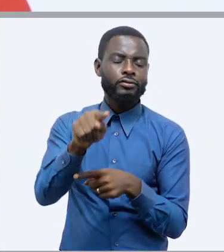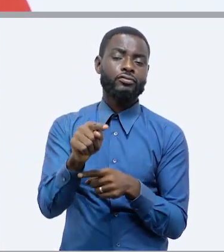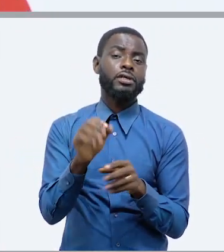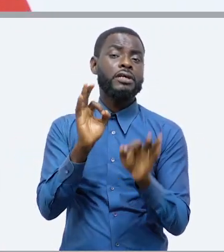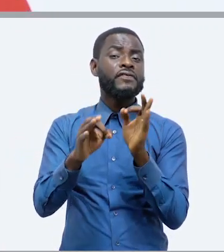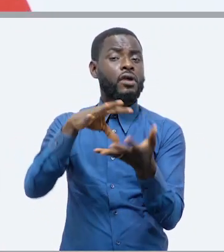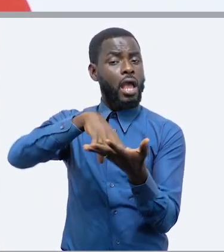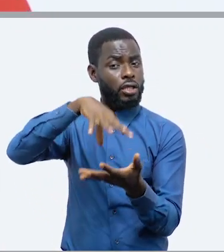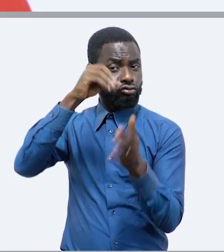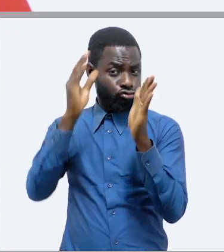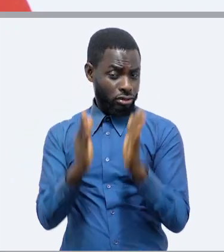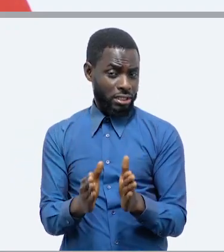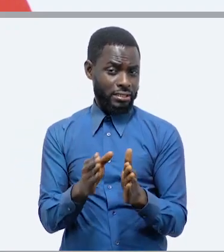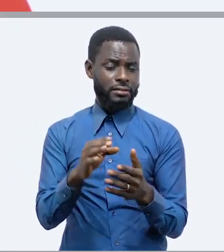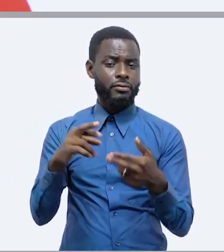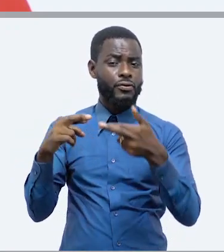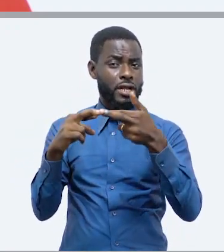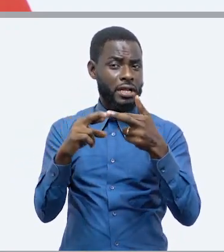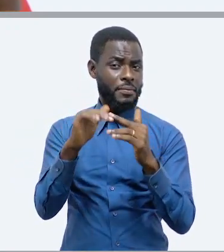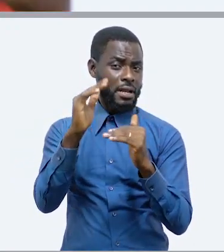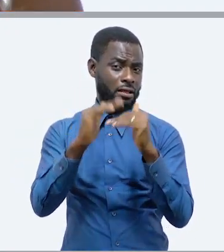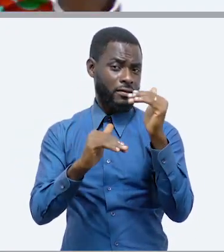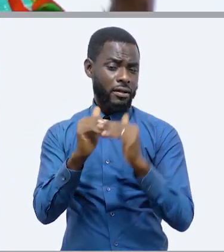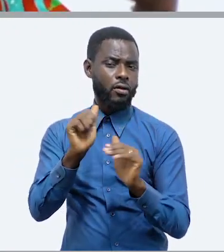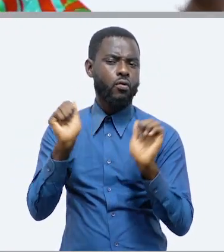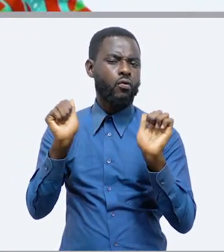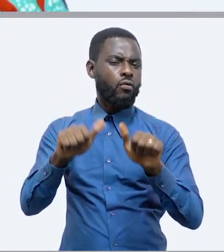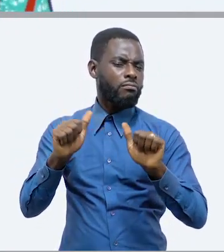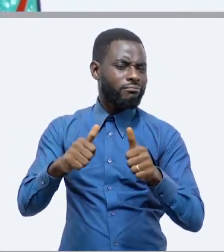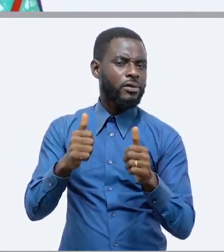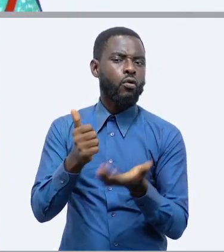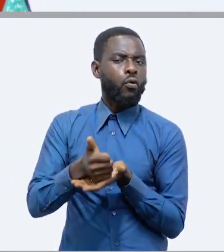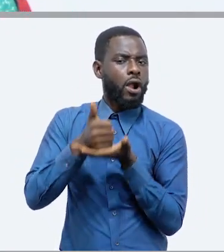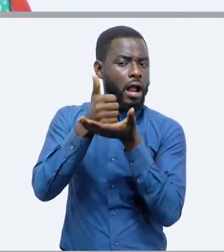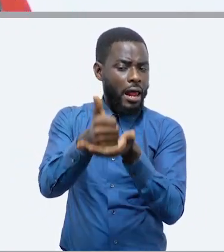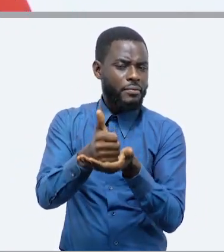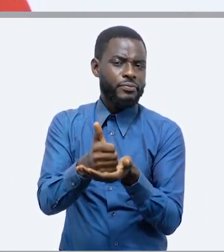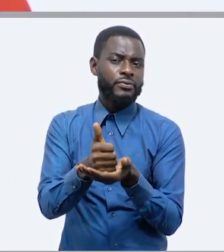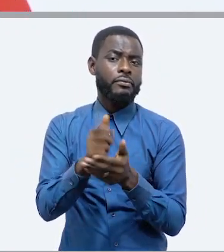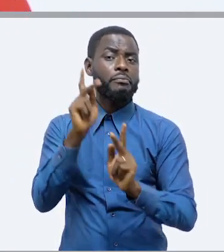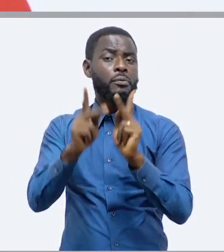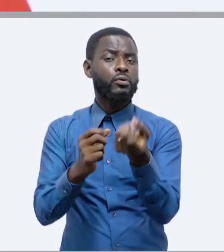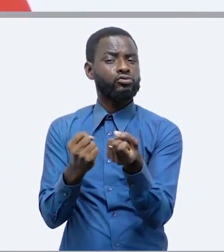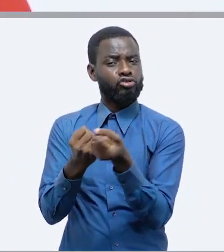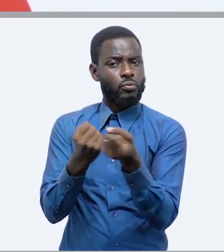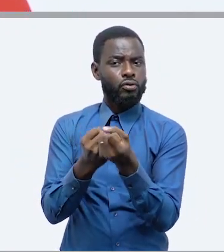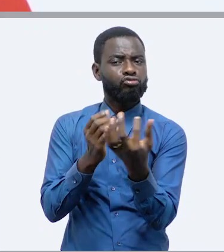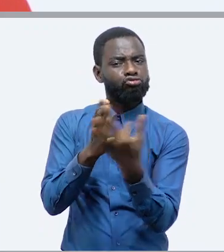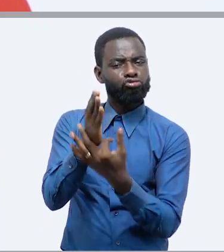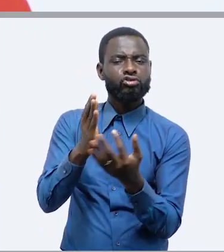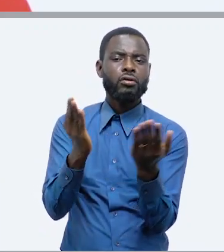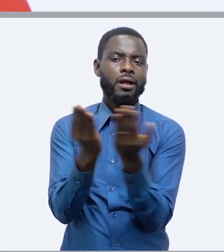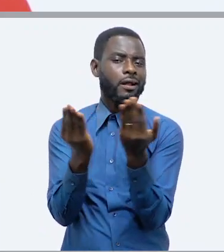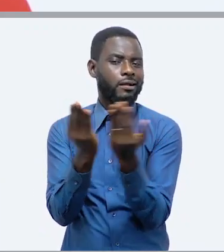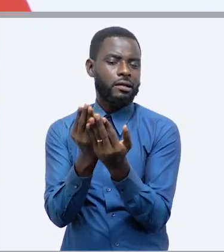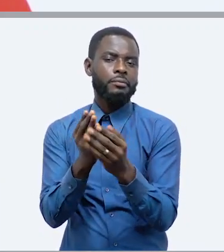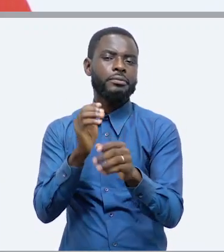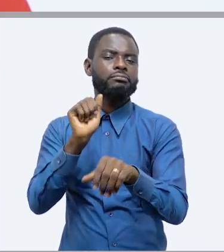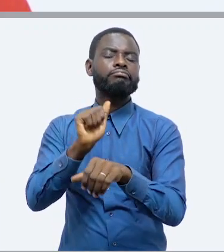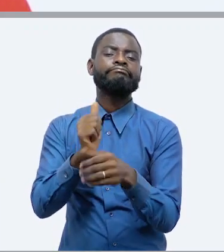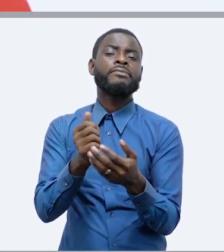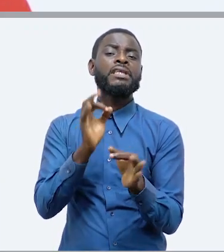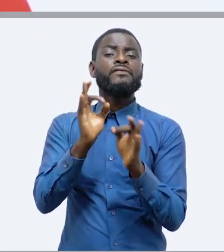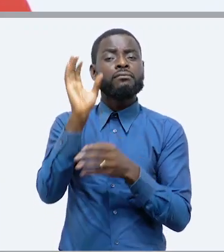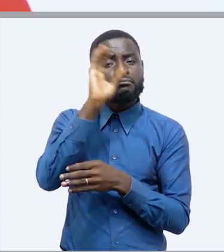ye ebuabu, ni nane me anya chombu investi ni hi. Hano ni o tawa ni oya kase ye. Be piye, me kome